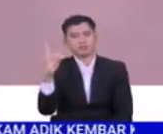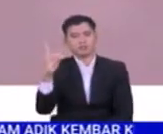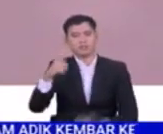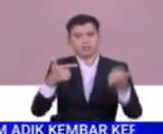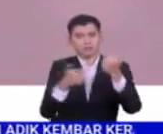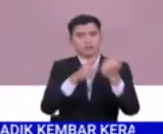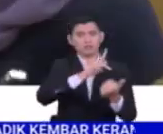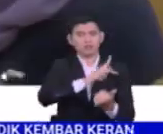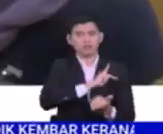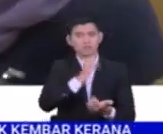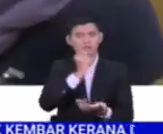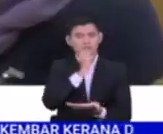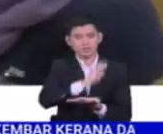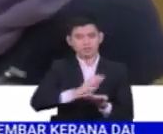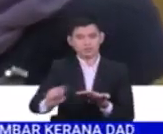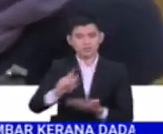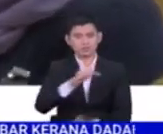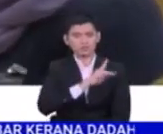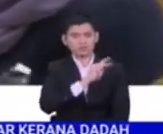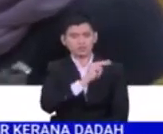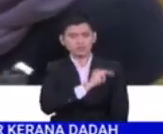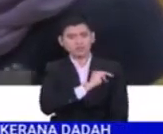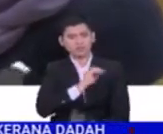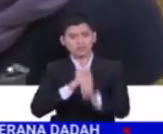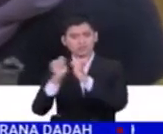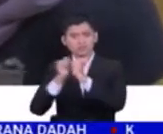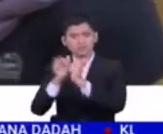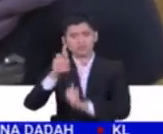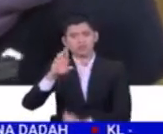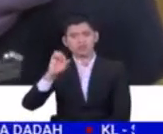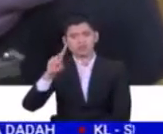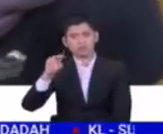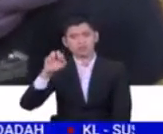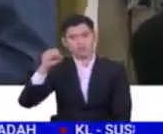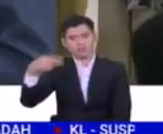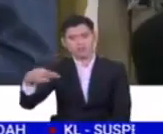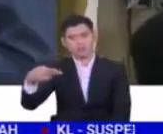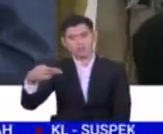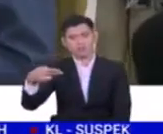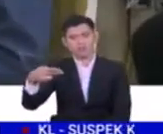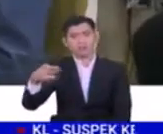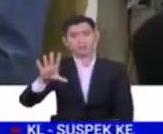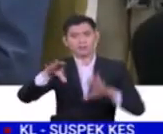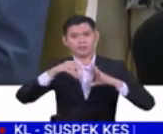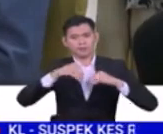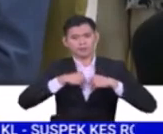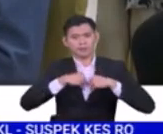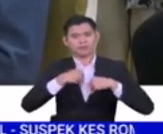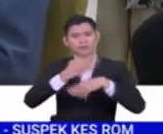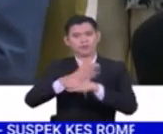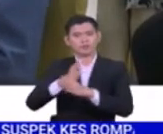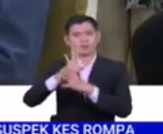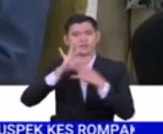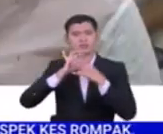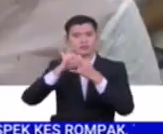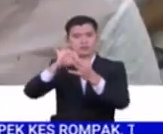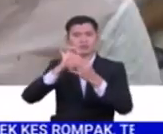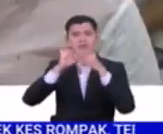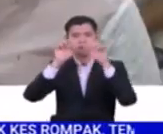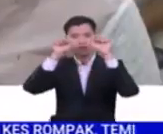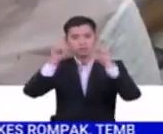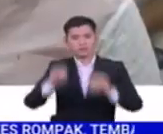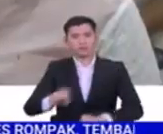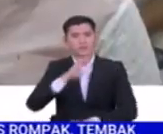Timbalan Ketua Setiausaha Kementerian Belia dan Sukan Ramona Muhammad Razali berkata pihaknya menerima sebarang bentuk kerjasama yang